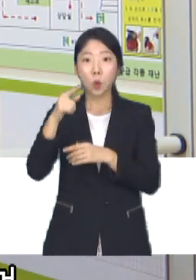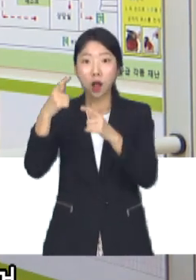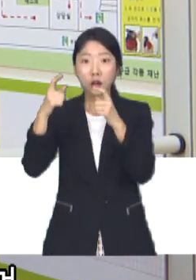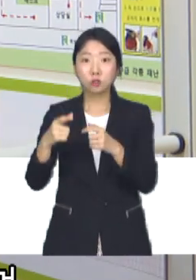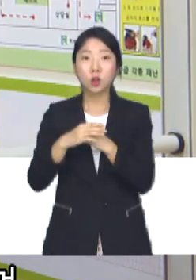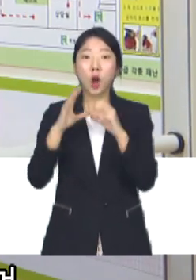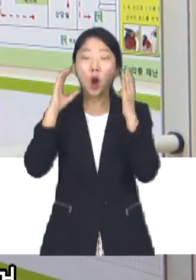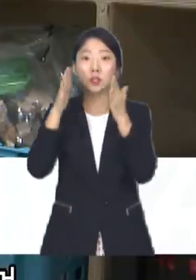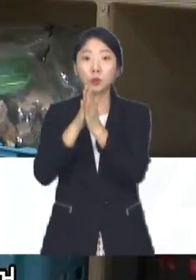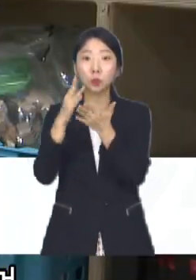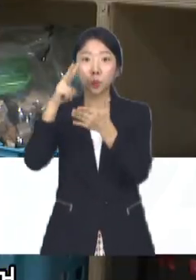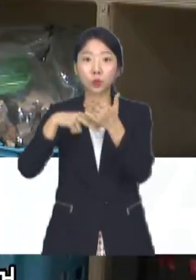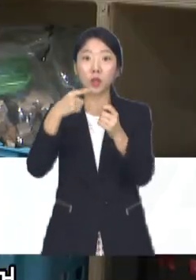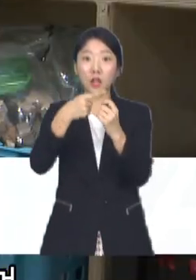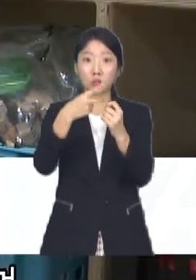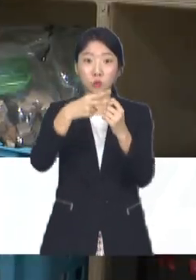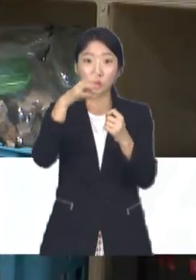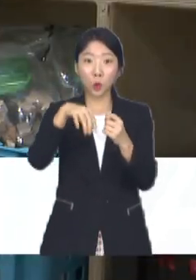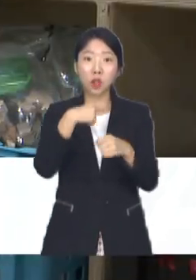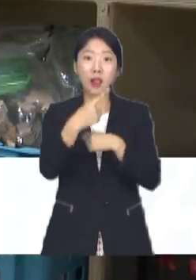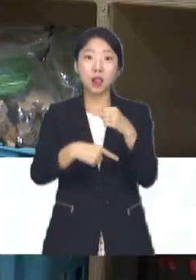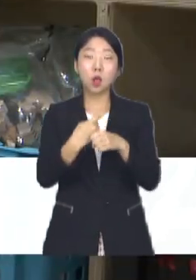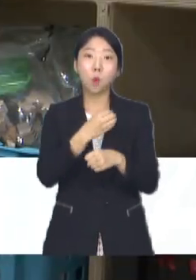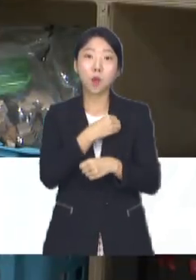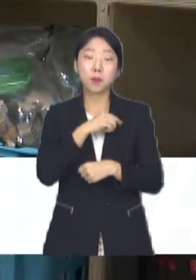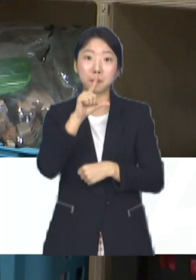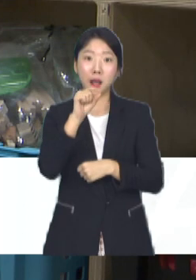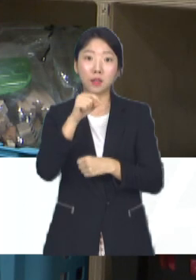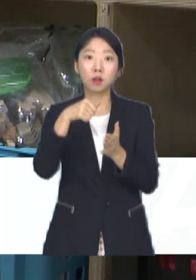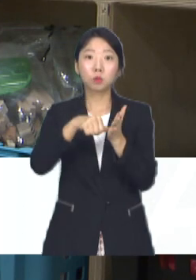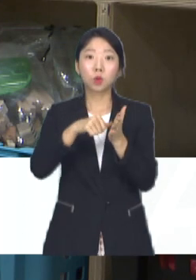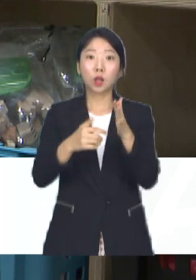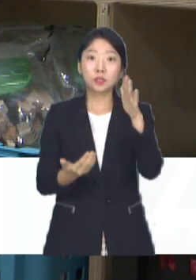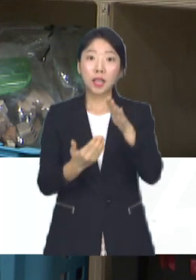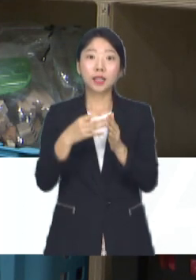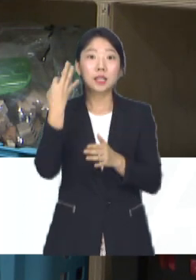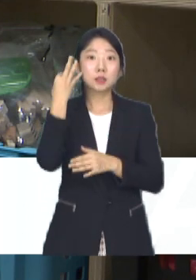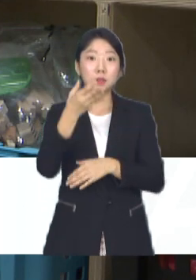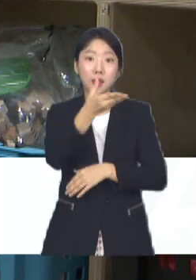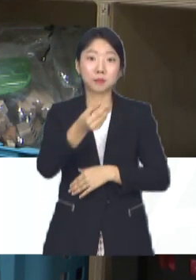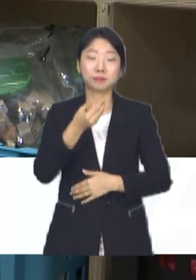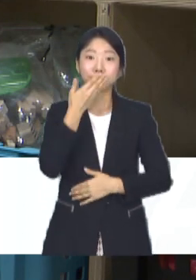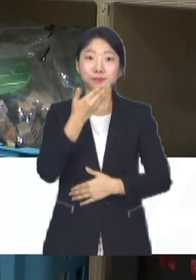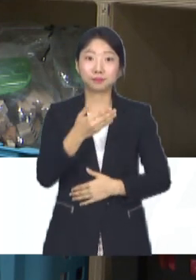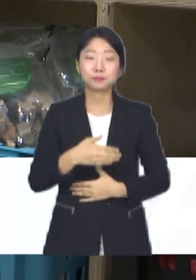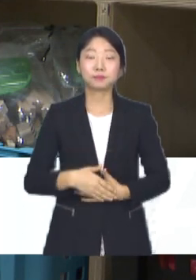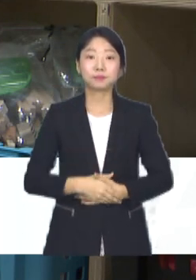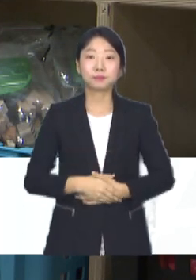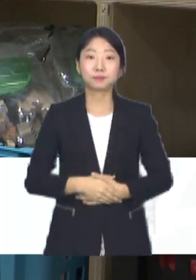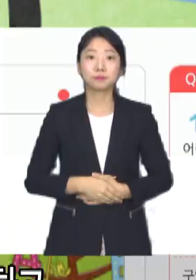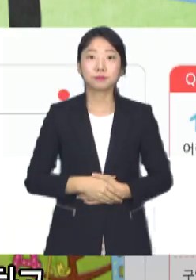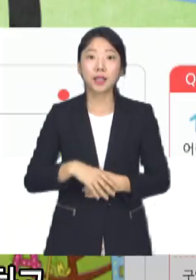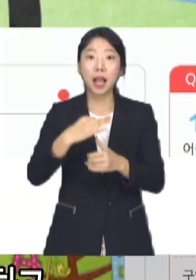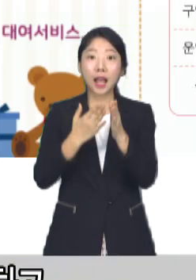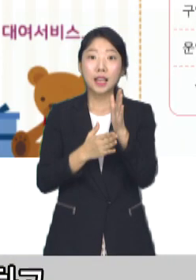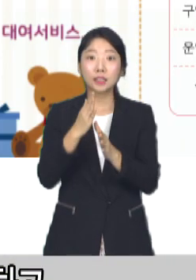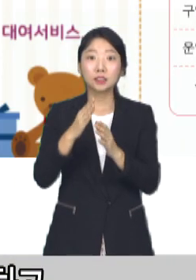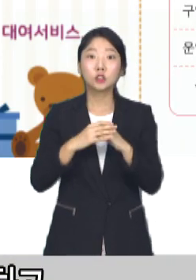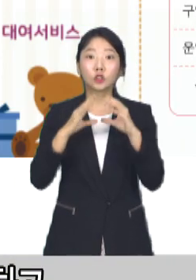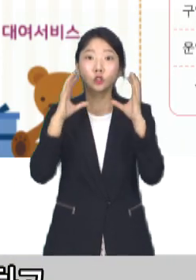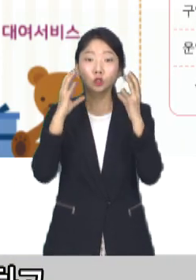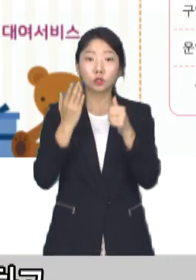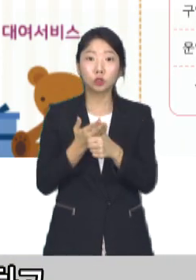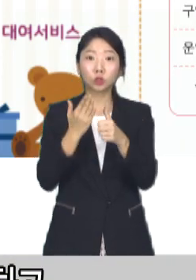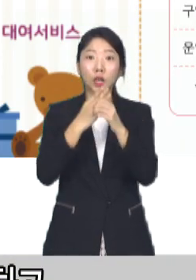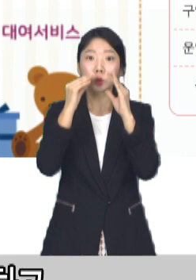어린이 도서관 두 곳에서 운영 중에 있으며 연회비 만 원에 장난감을 최대 14일간 대여할 수 있습니다. 특히